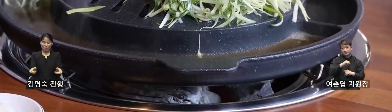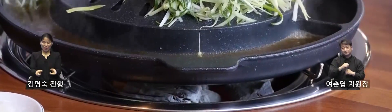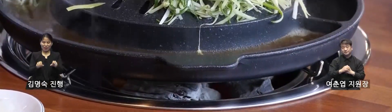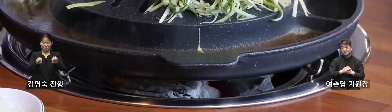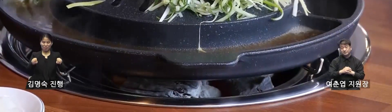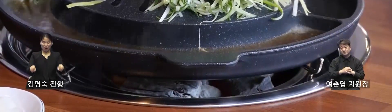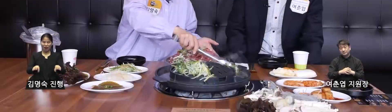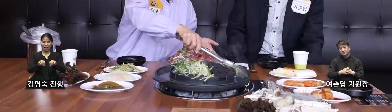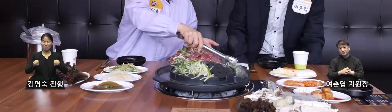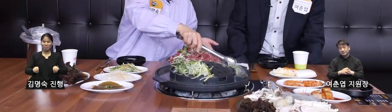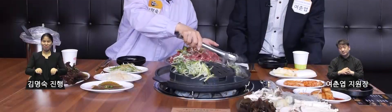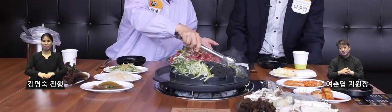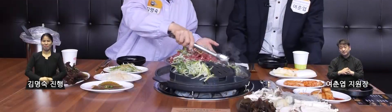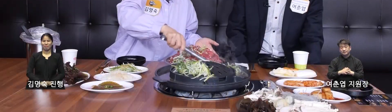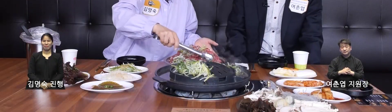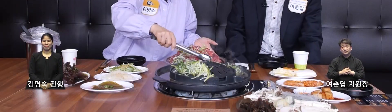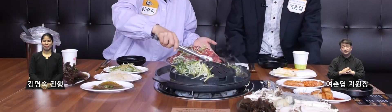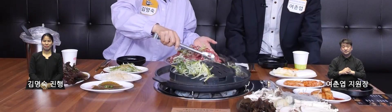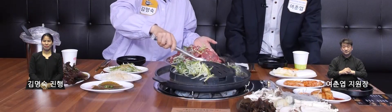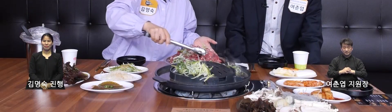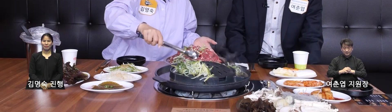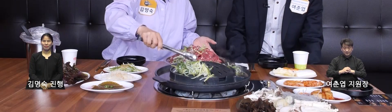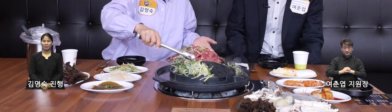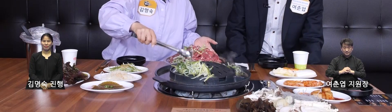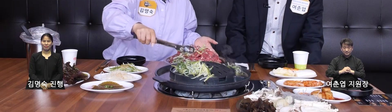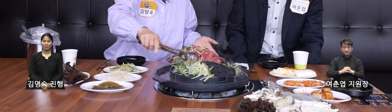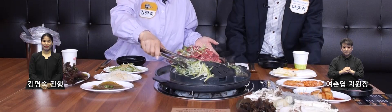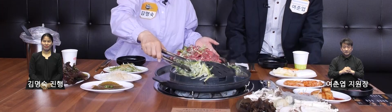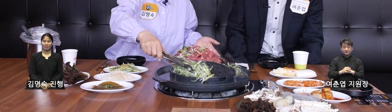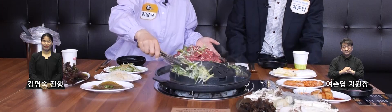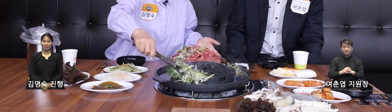담궈. 옆에 담궈는구나.